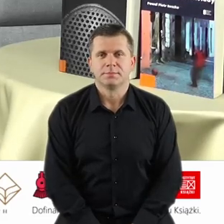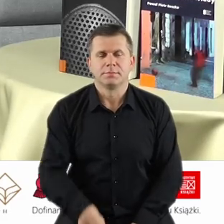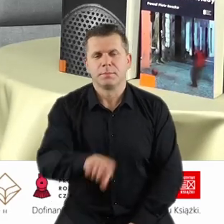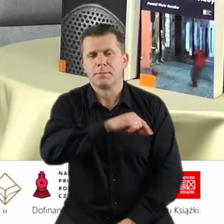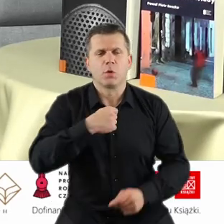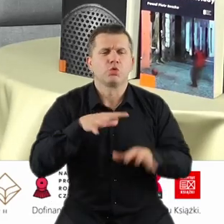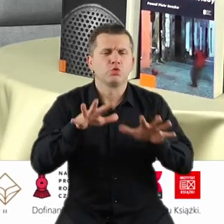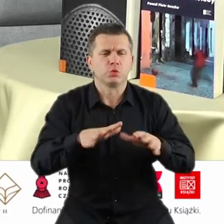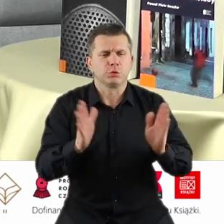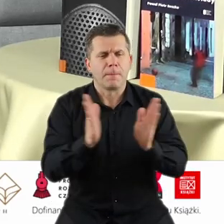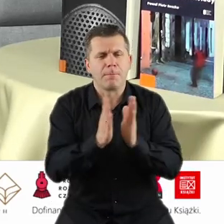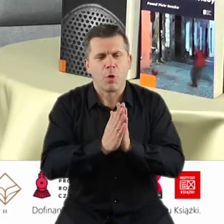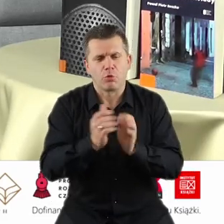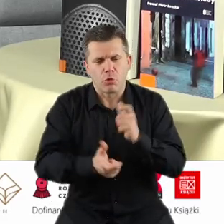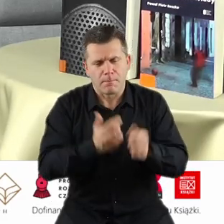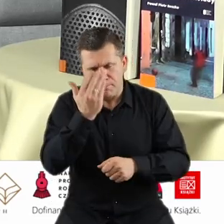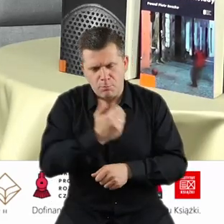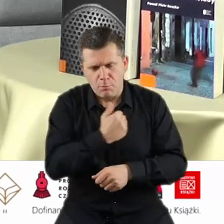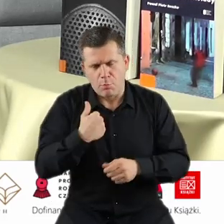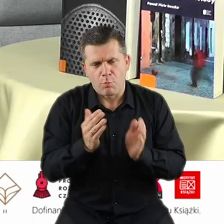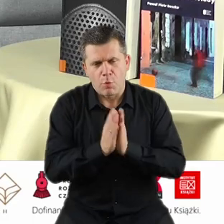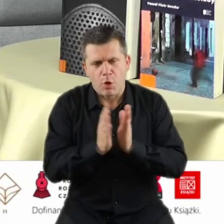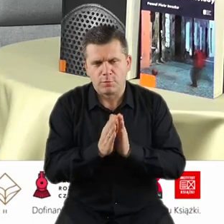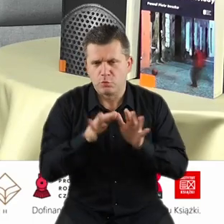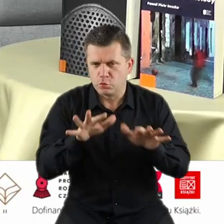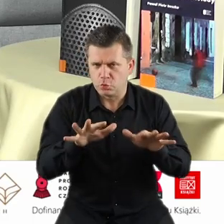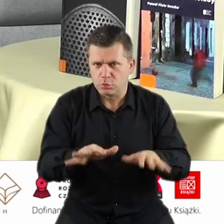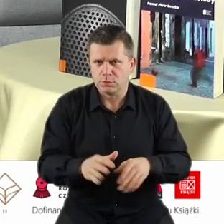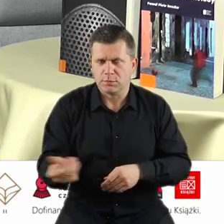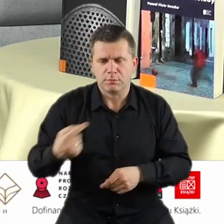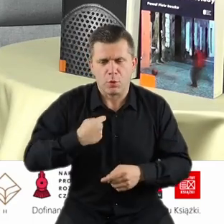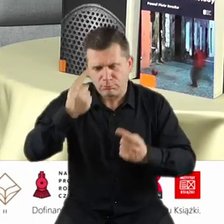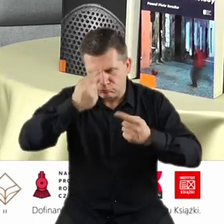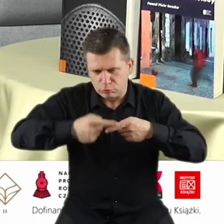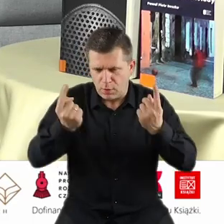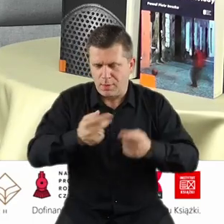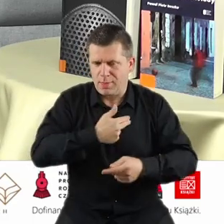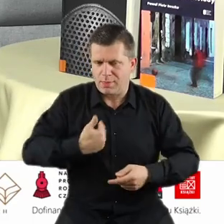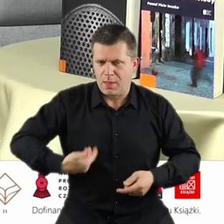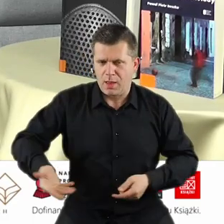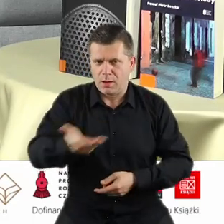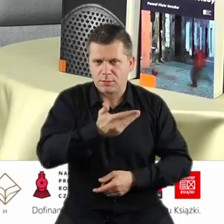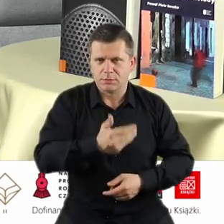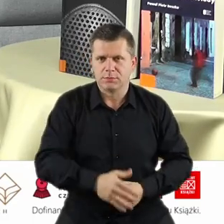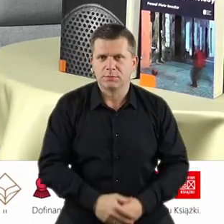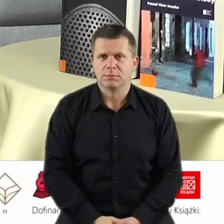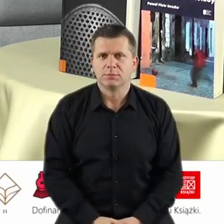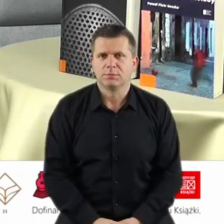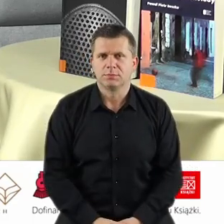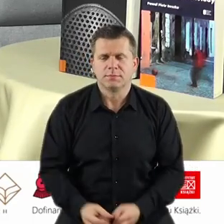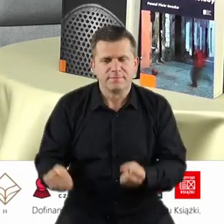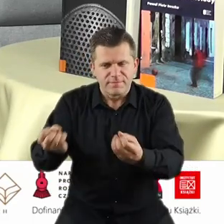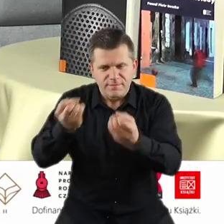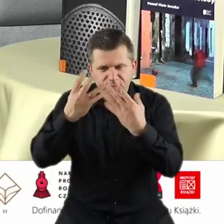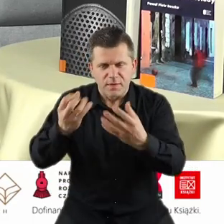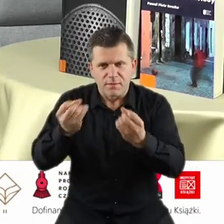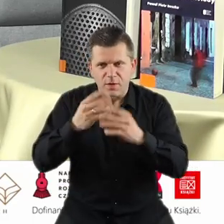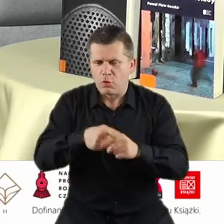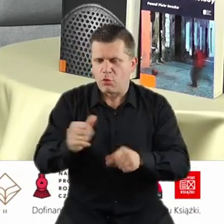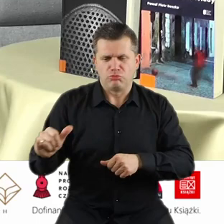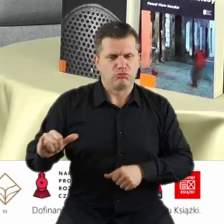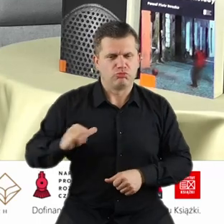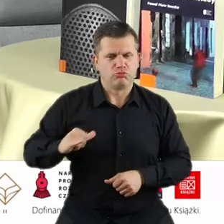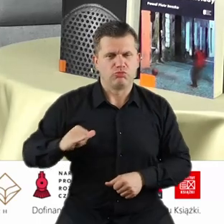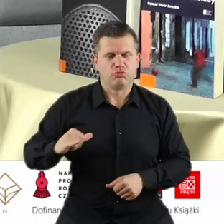polegała na tym, że się modliliśmy dużo. I też przekonywano nas, jakby indukowano nam, jak wielkim